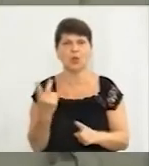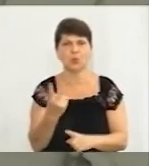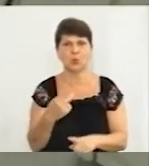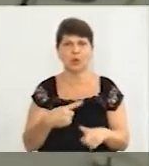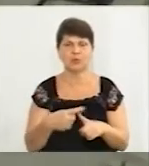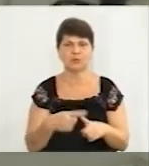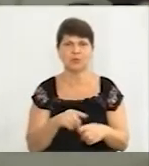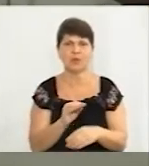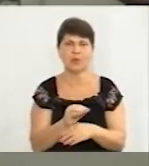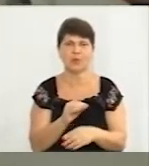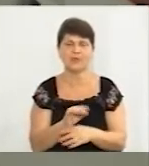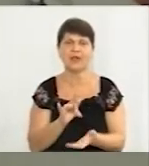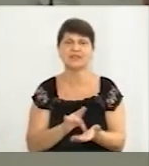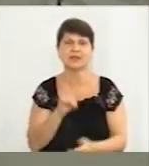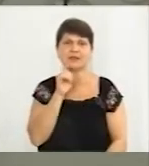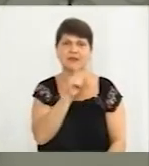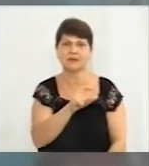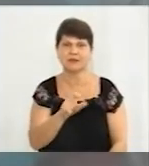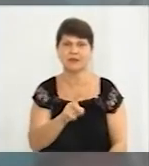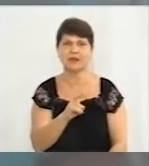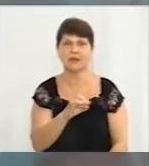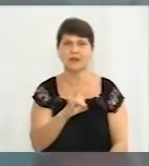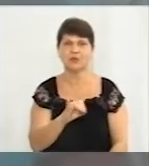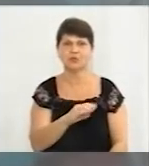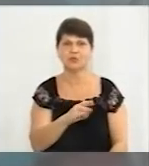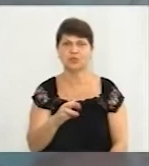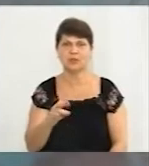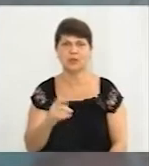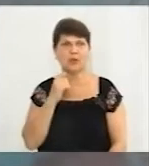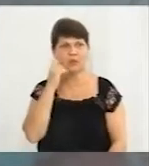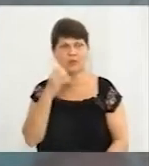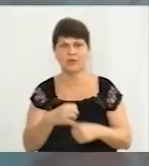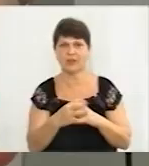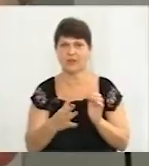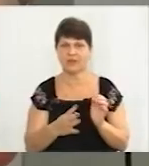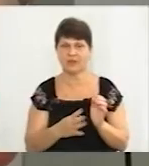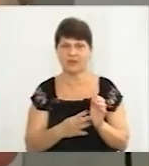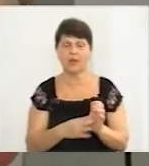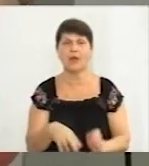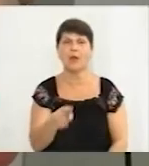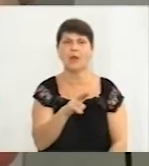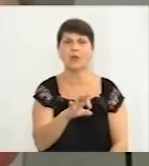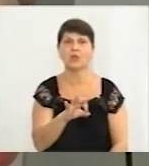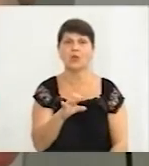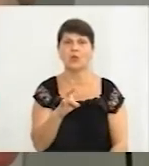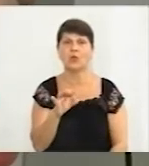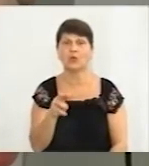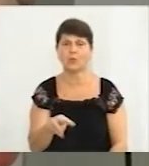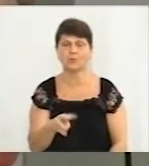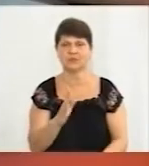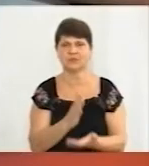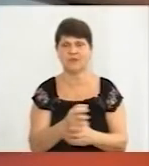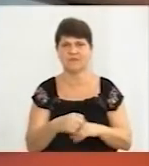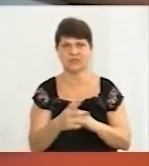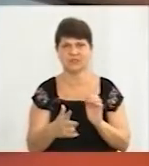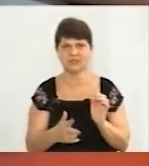поповнює банк крові центру вінничанин Денис Кружило. Хлопцеві 19. Каже, донором став у 18. Він донор плазми.